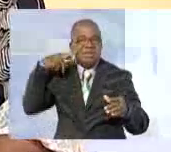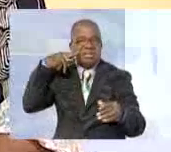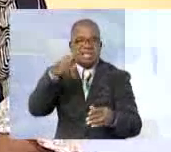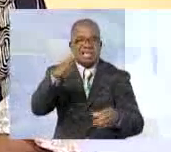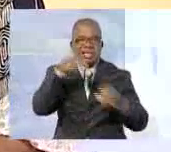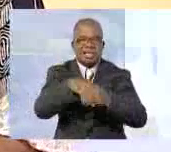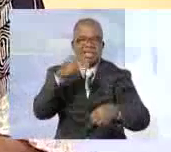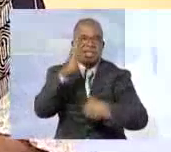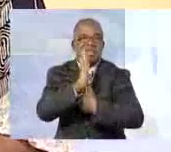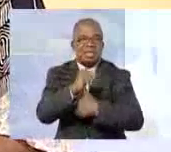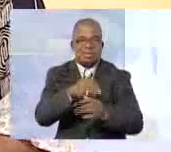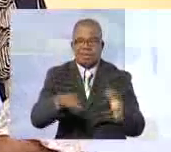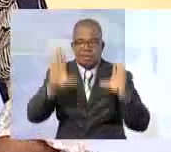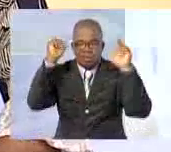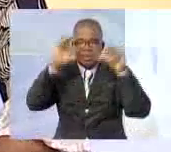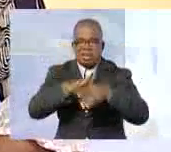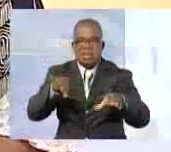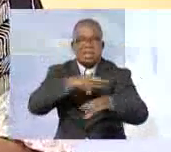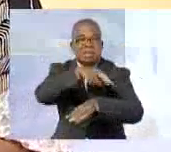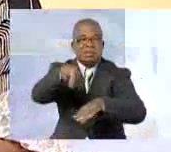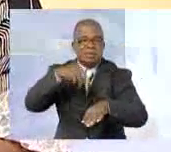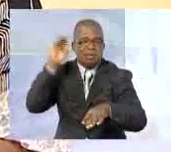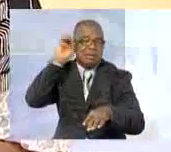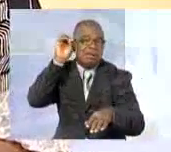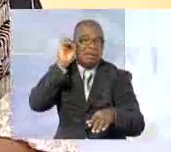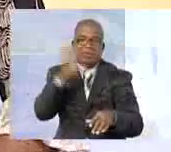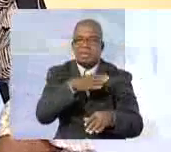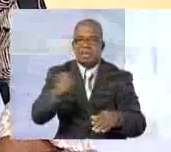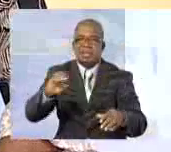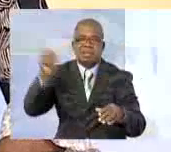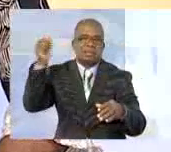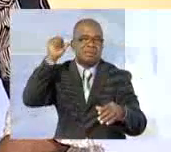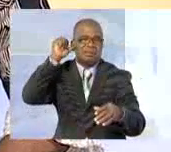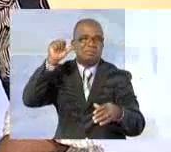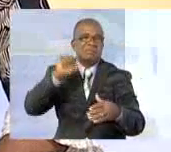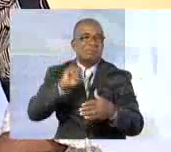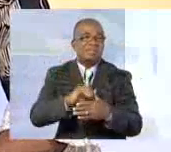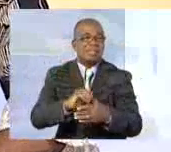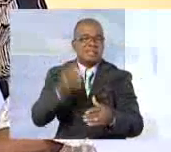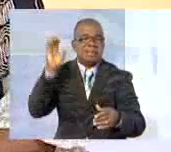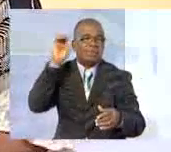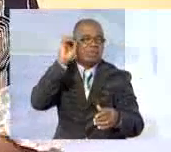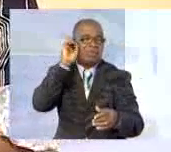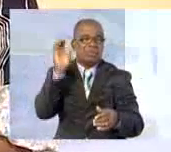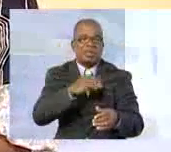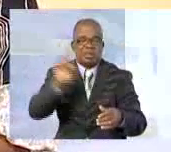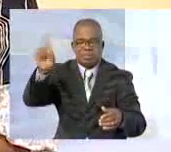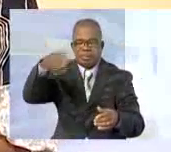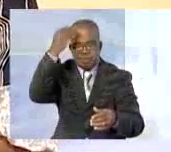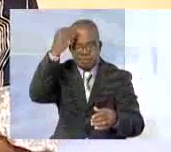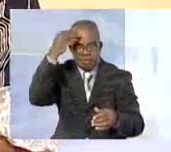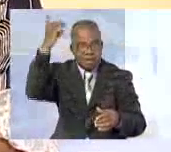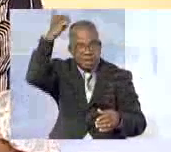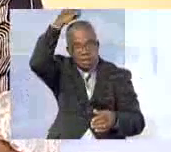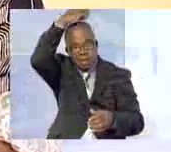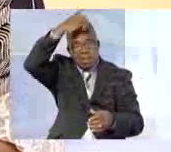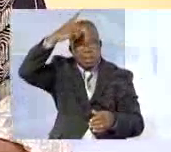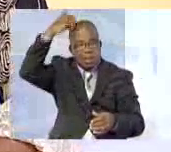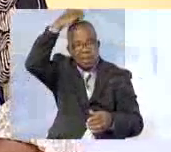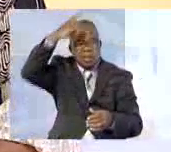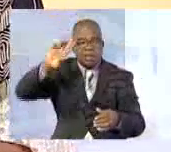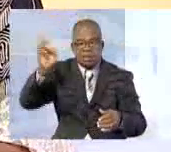d'Abidjan, le président de la République Alassane Ouattara, la première dame Dominique Ouattara, le premier ministre Daniel Kablan-Duncan,